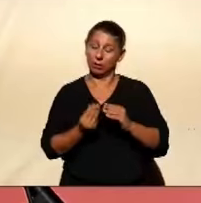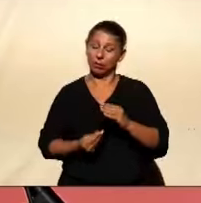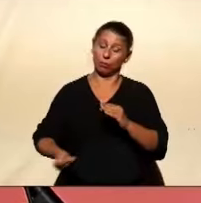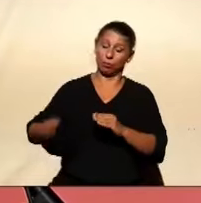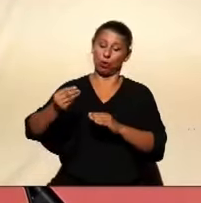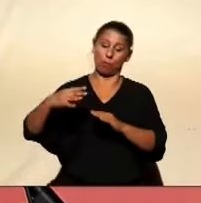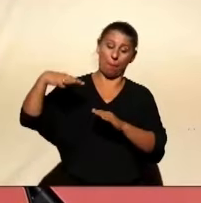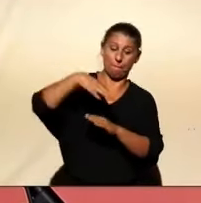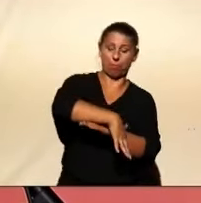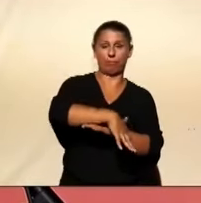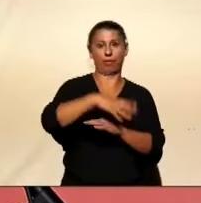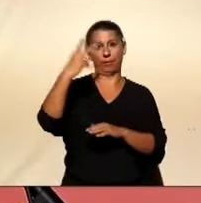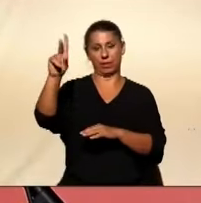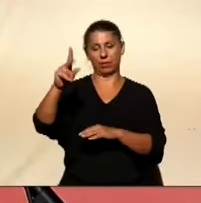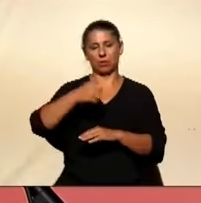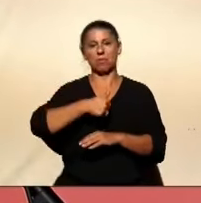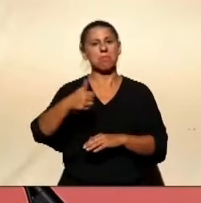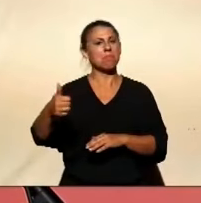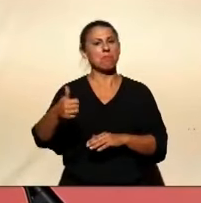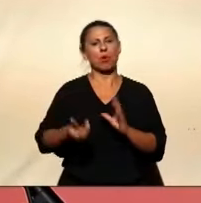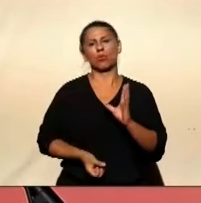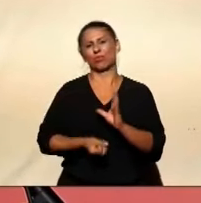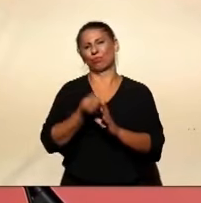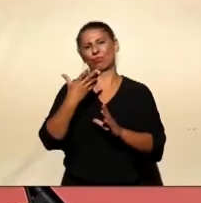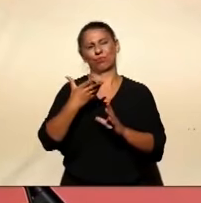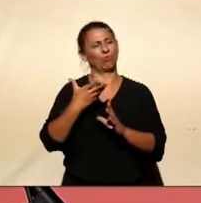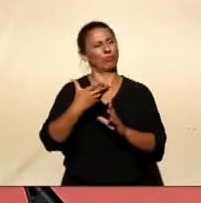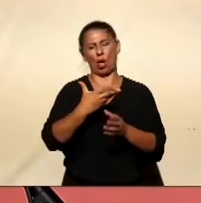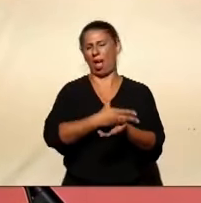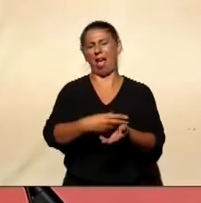της επέμβασης, μόνο νέο λουτρό